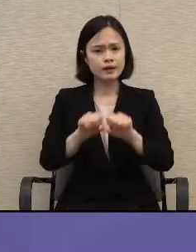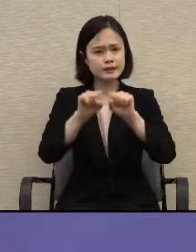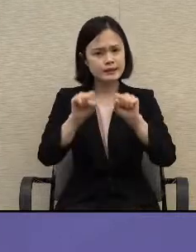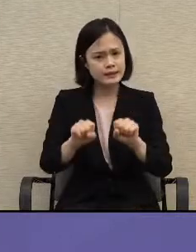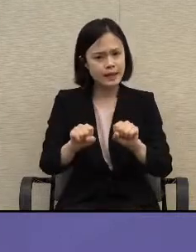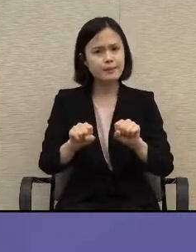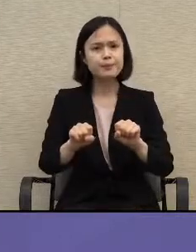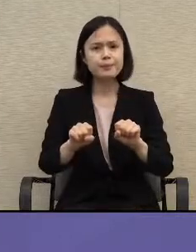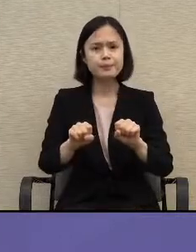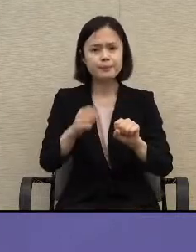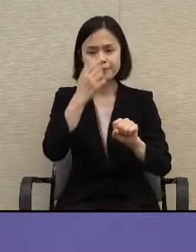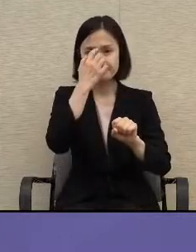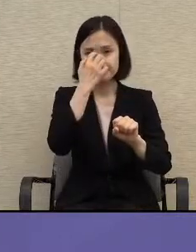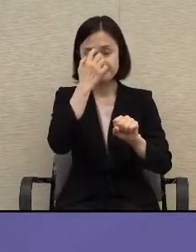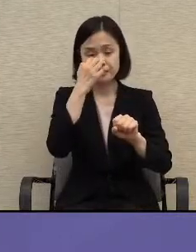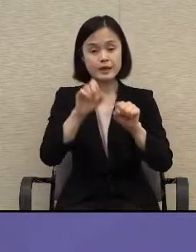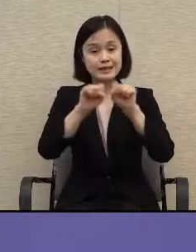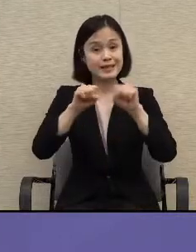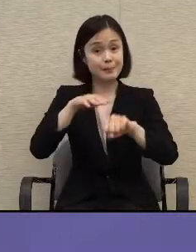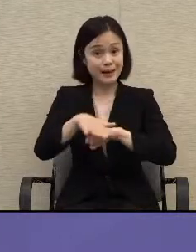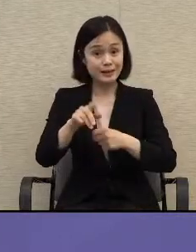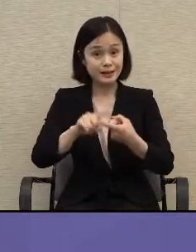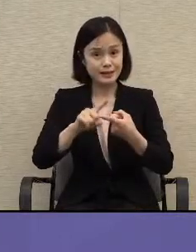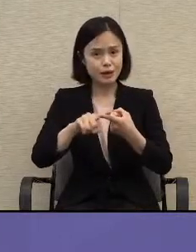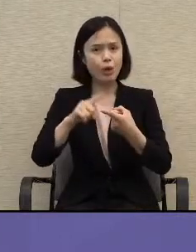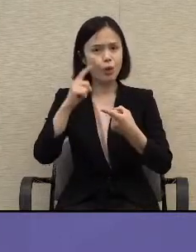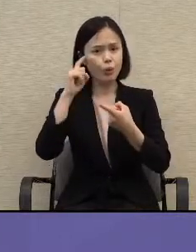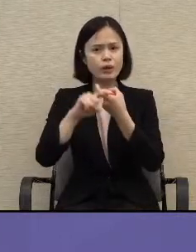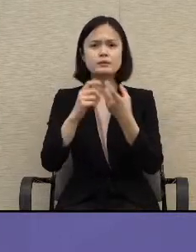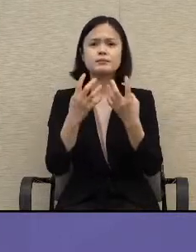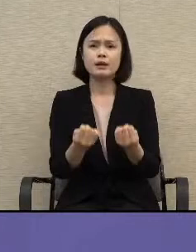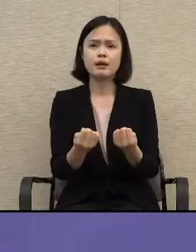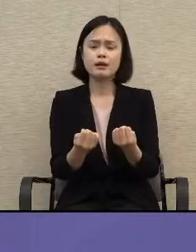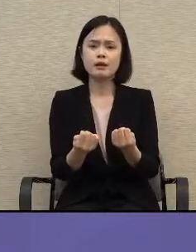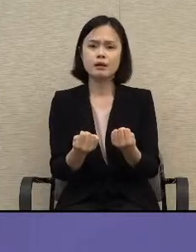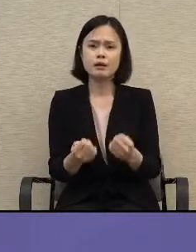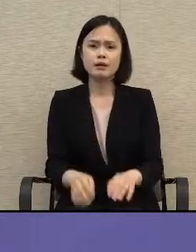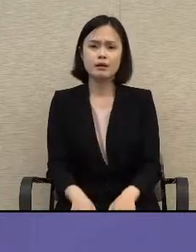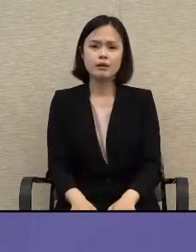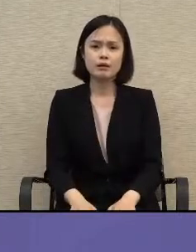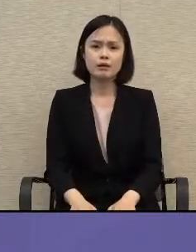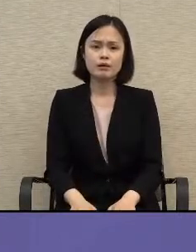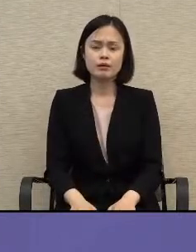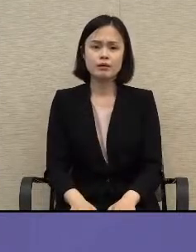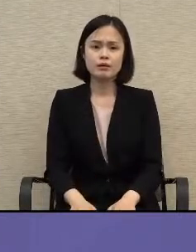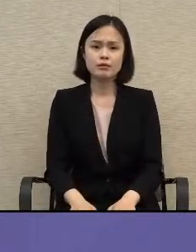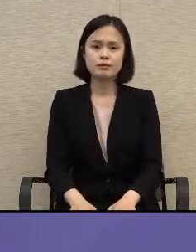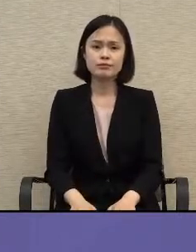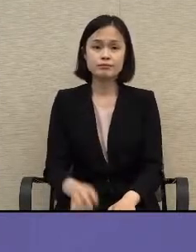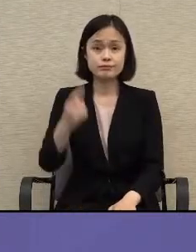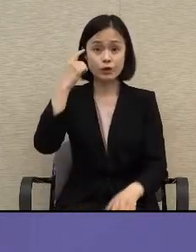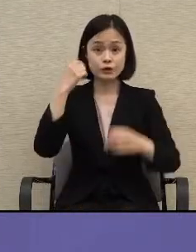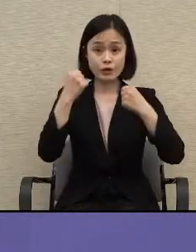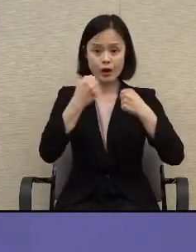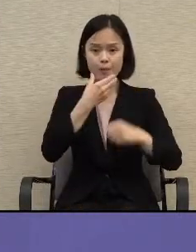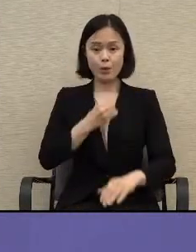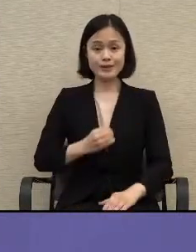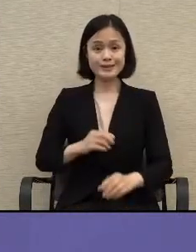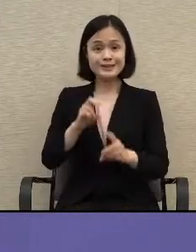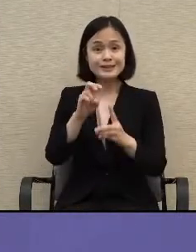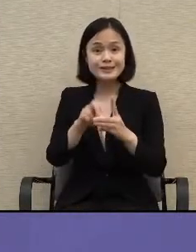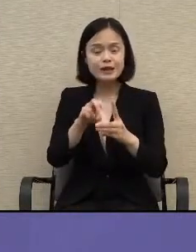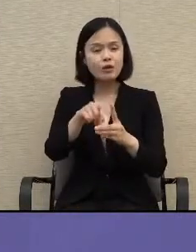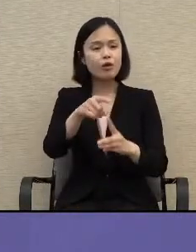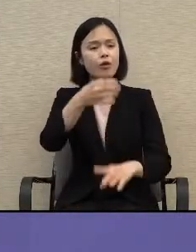있습니다. 그래서 정신의료기관의 환경을 개선하는 고민들이 이어지고 있고, 정신건강복지센터의